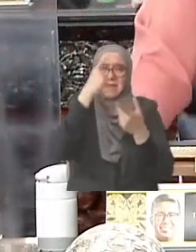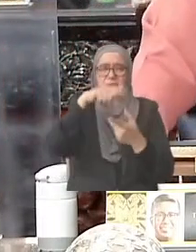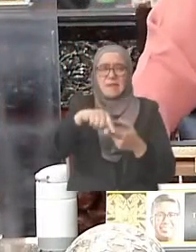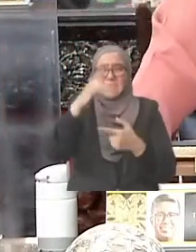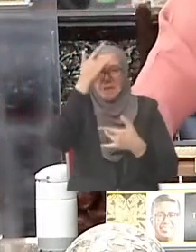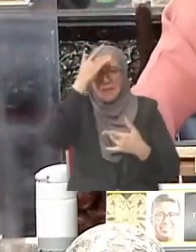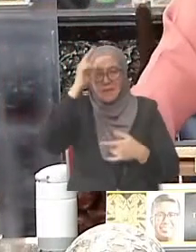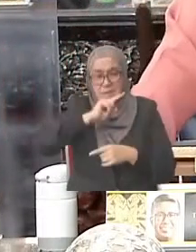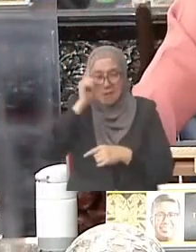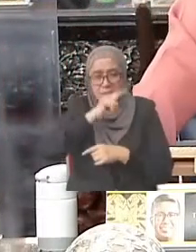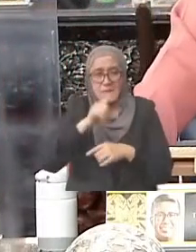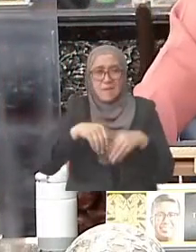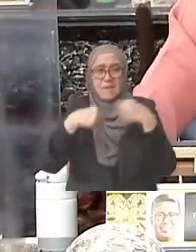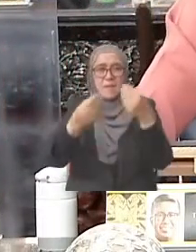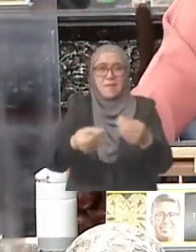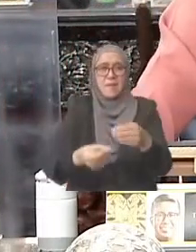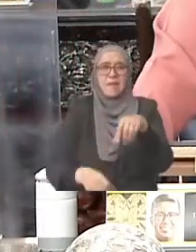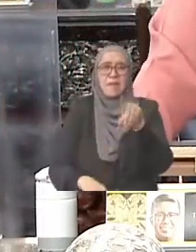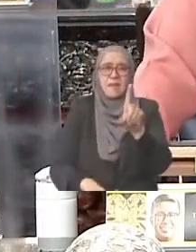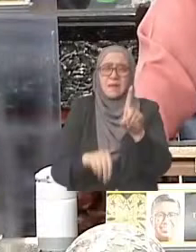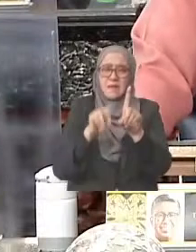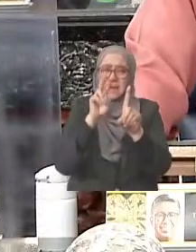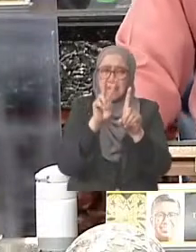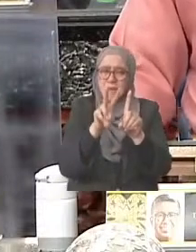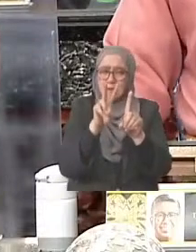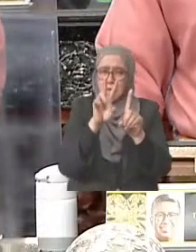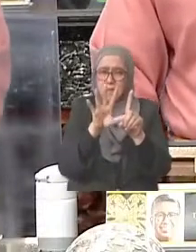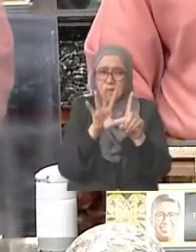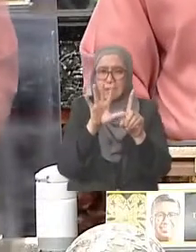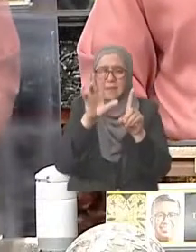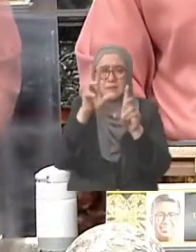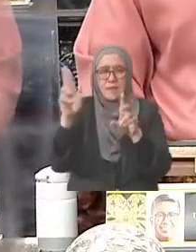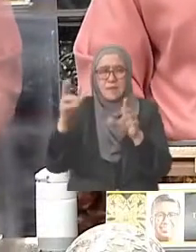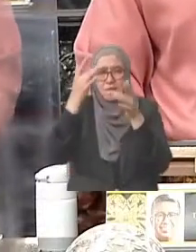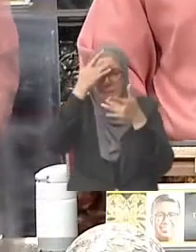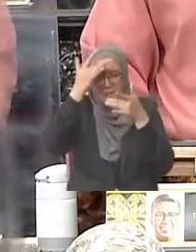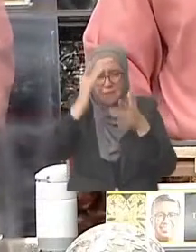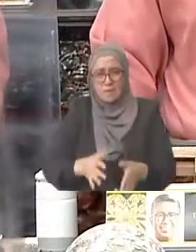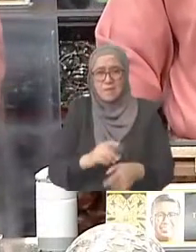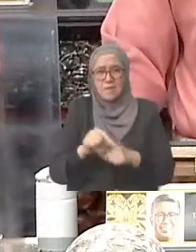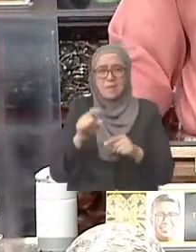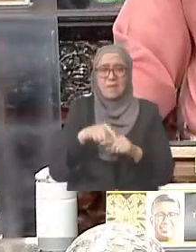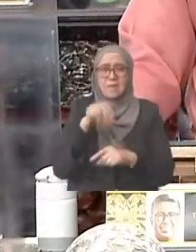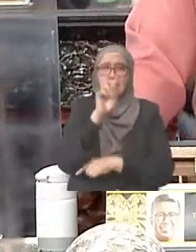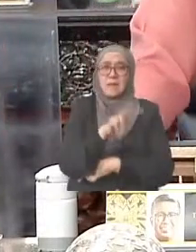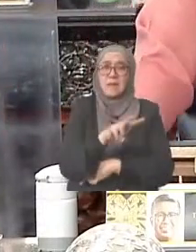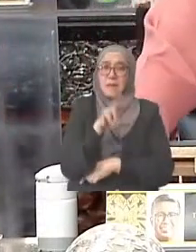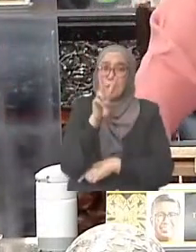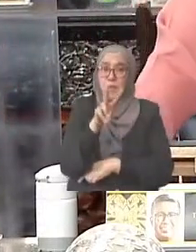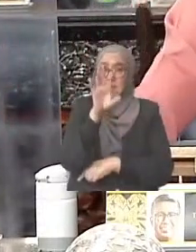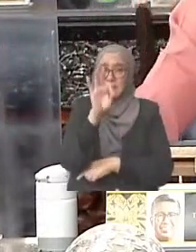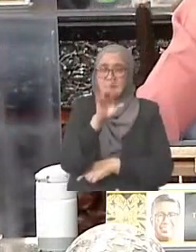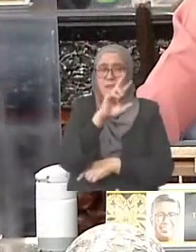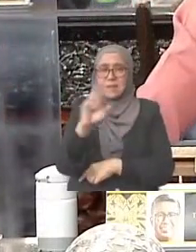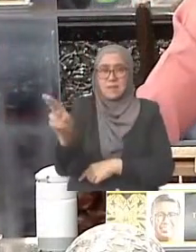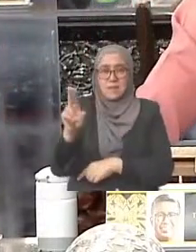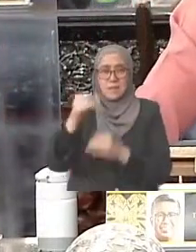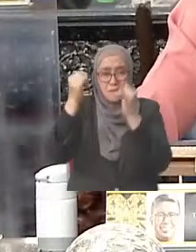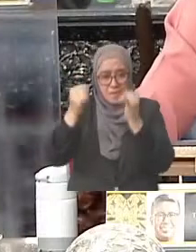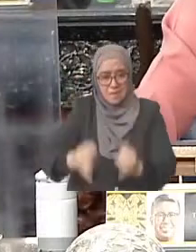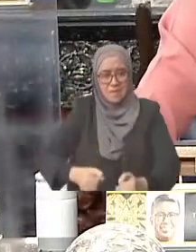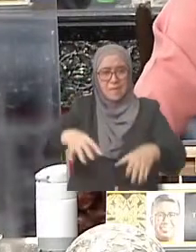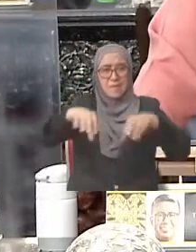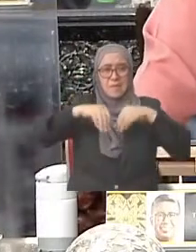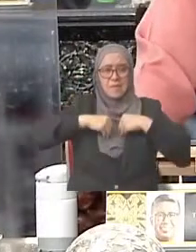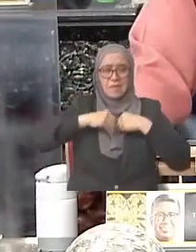kepada 125.000 pesakit Disamping itu 229000 individu juga telah menerima pampasan